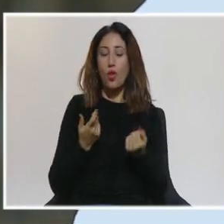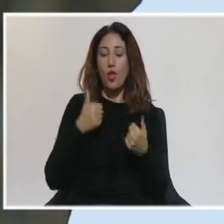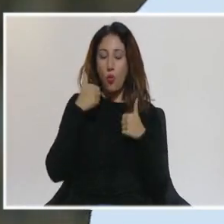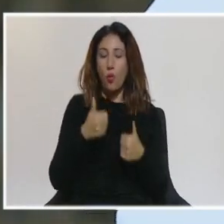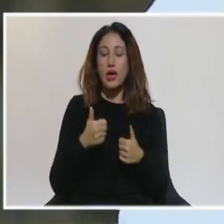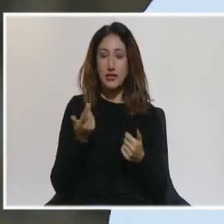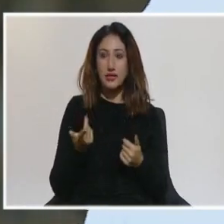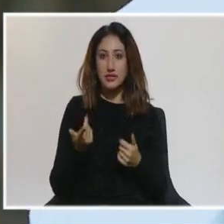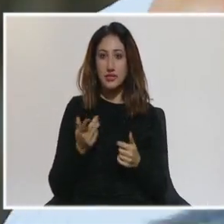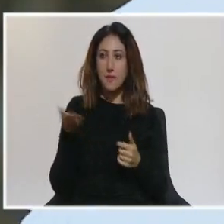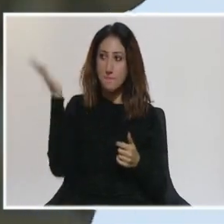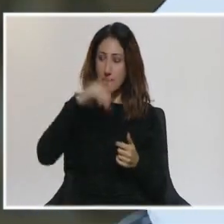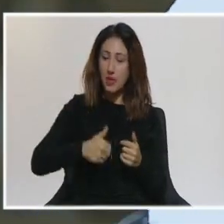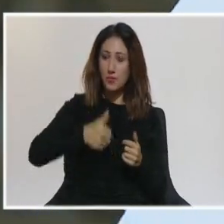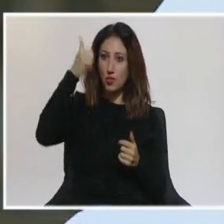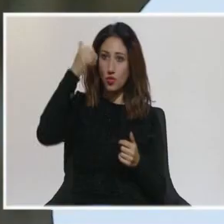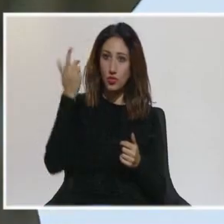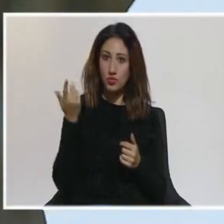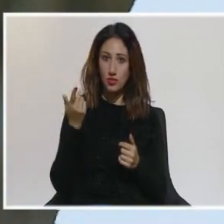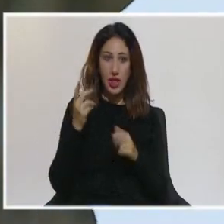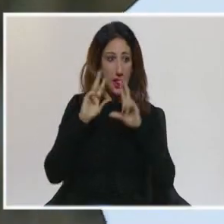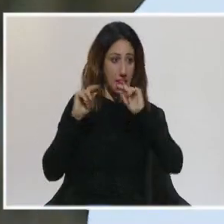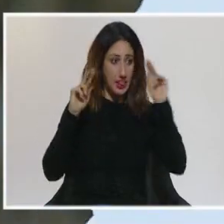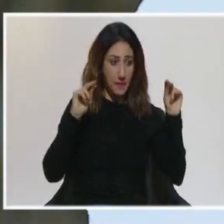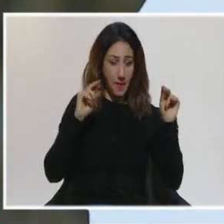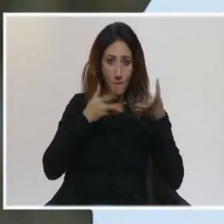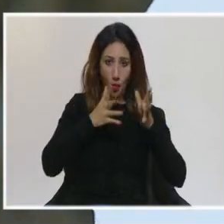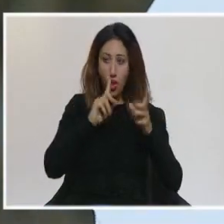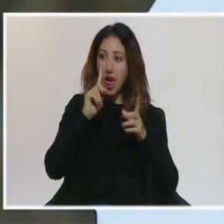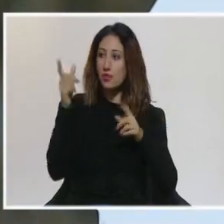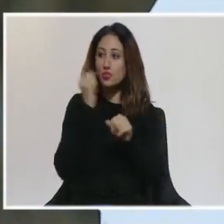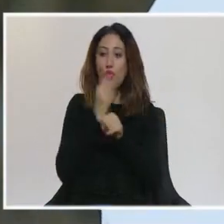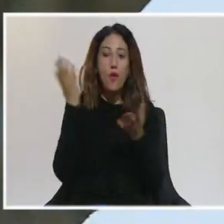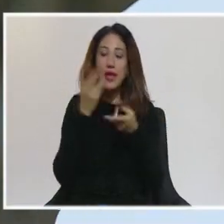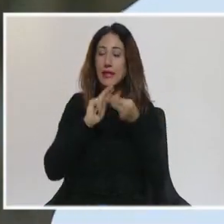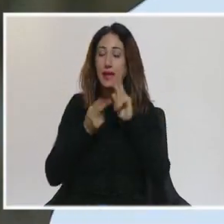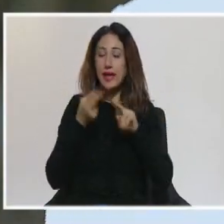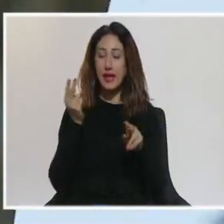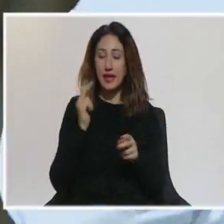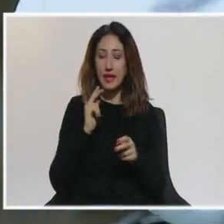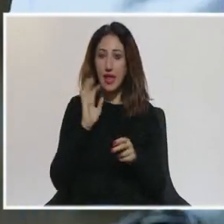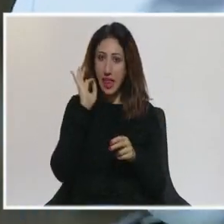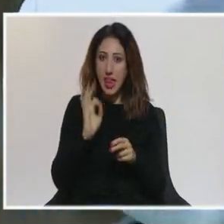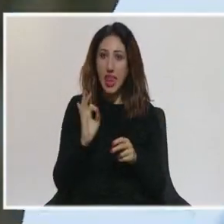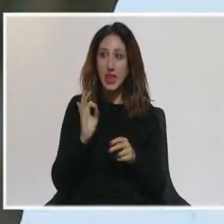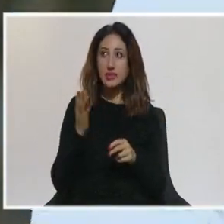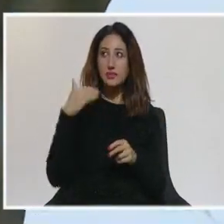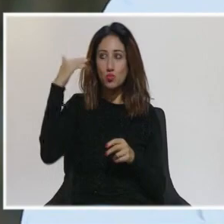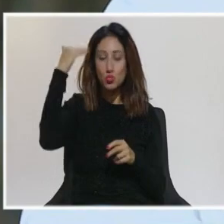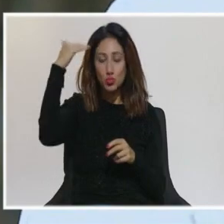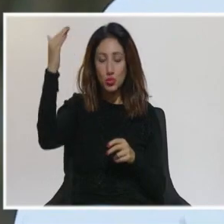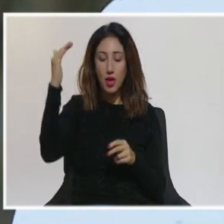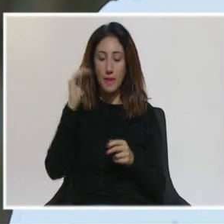اشتغلوا هتحققوا حاجه، مش شرط تبقوا محمد صلاح. الفكر اللي انا قلتها لك حاج، مش شرط ابقى قمه بس ما بقاش